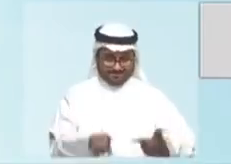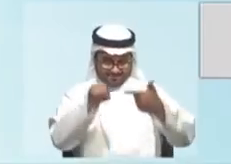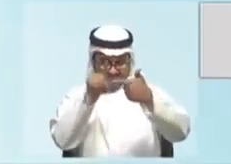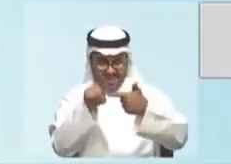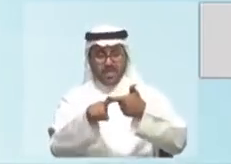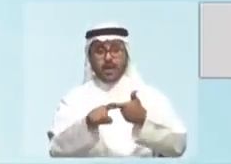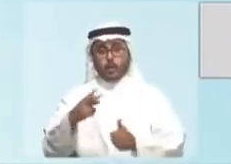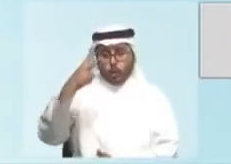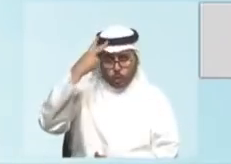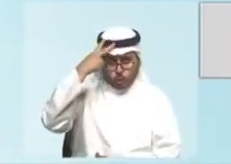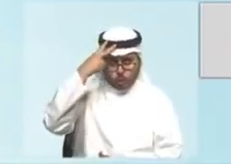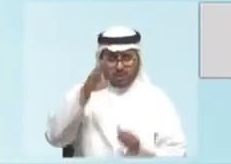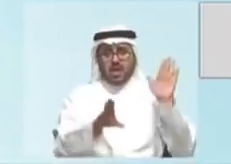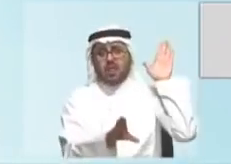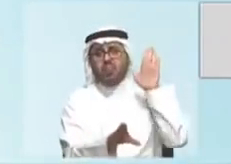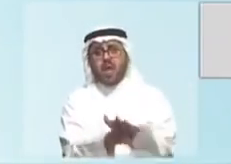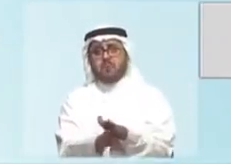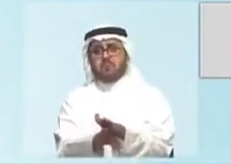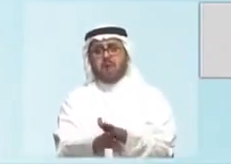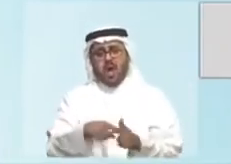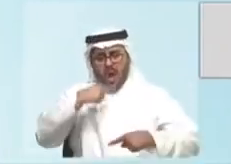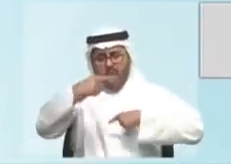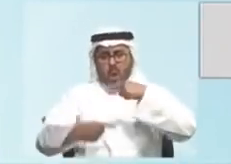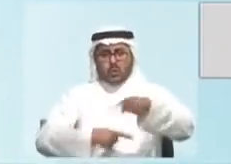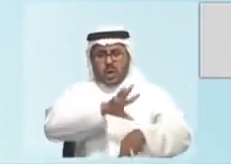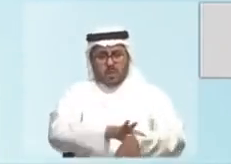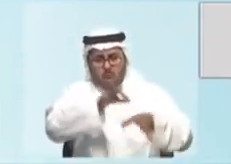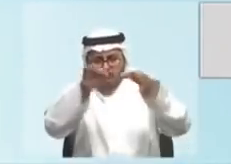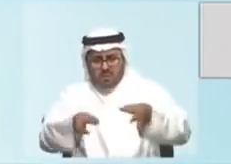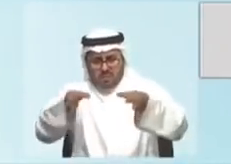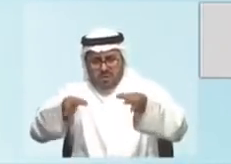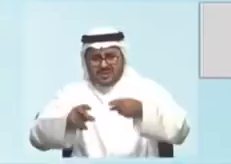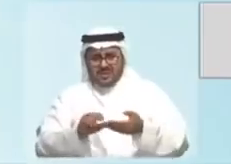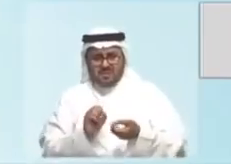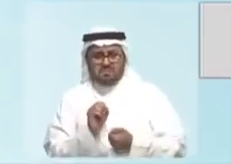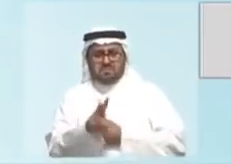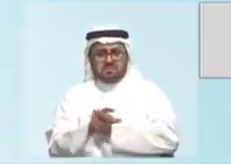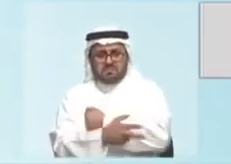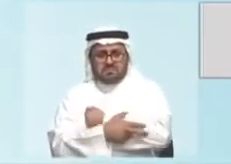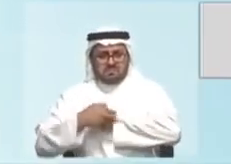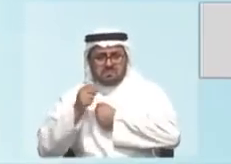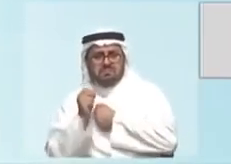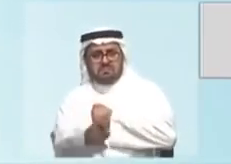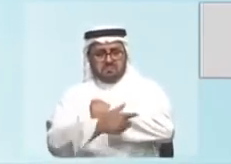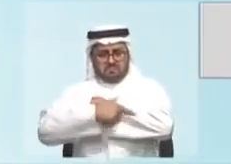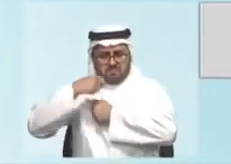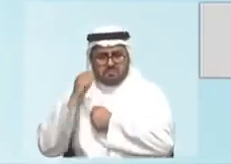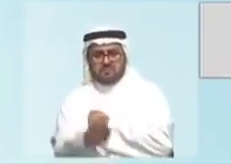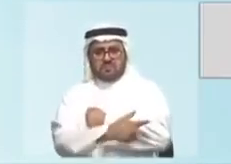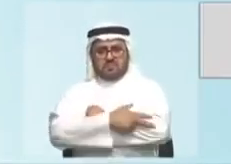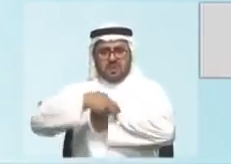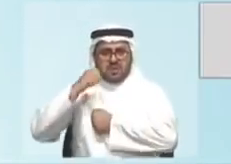تؤدي التزاماتها وبانتظام وبمواعيدها دون صخب أو